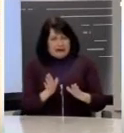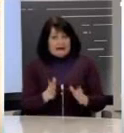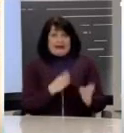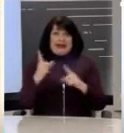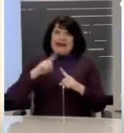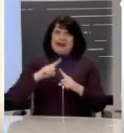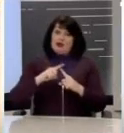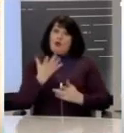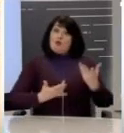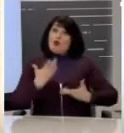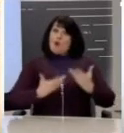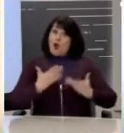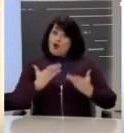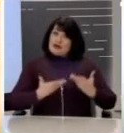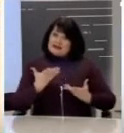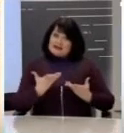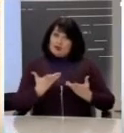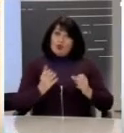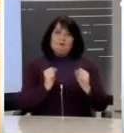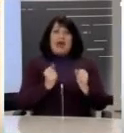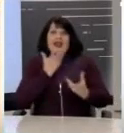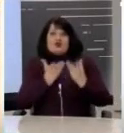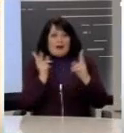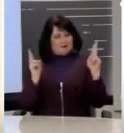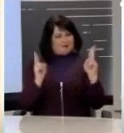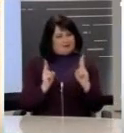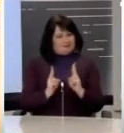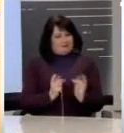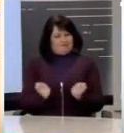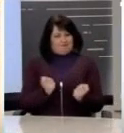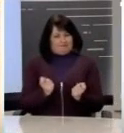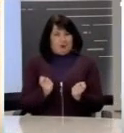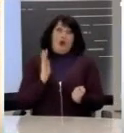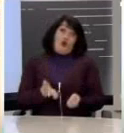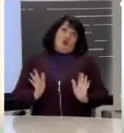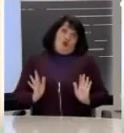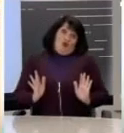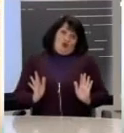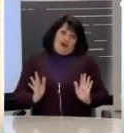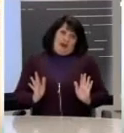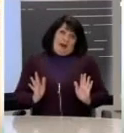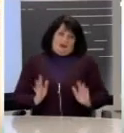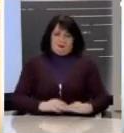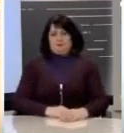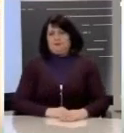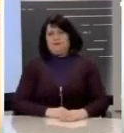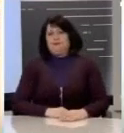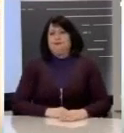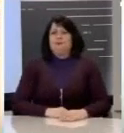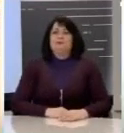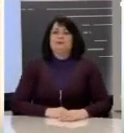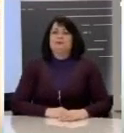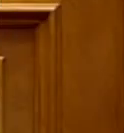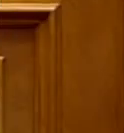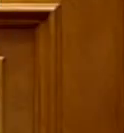τακτικό προϋπολογισμό με τη συγκράτηση των δαπανών εκεί που αυτό ήταν δυνατό. Οπωσδήποτε όχι από την